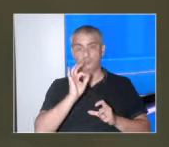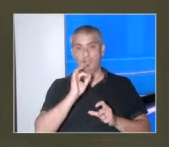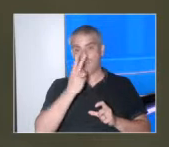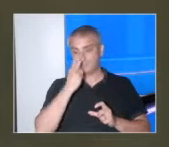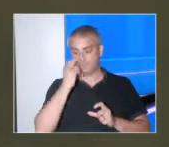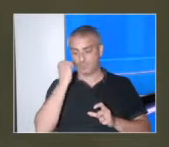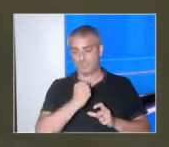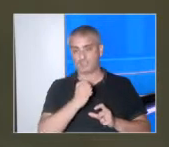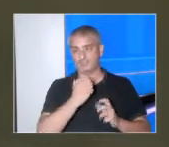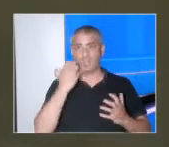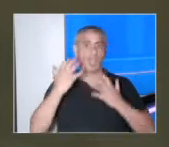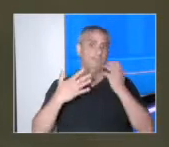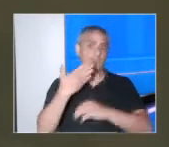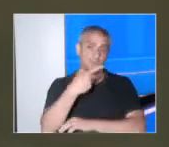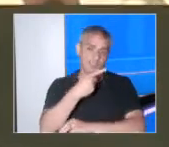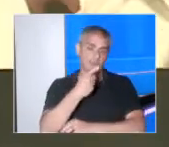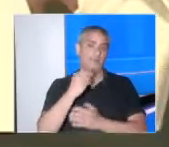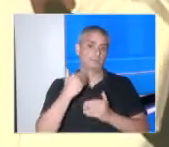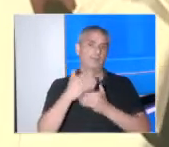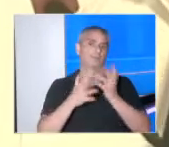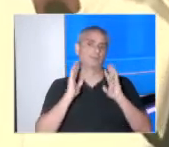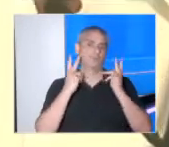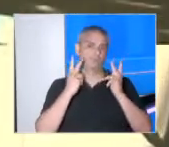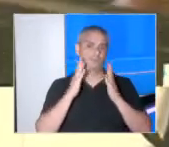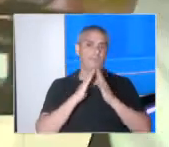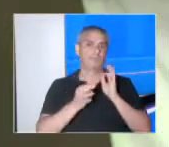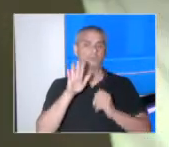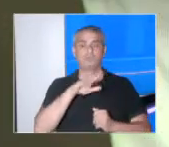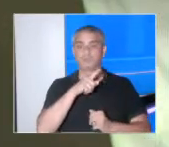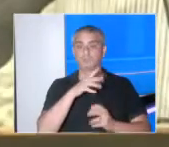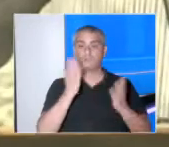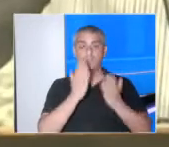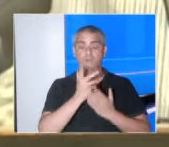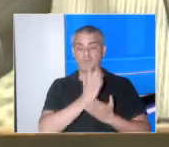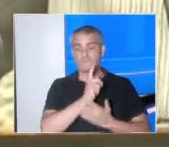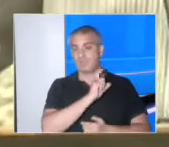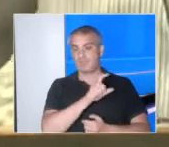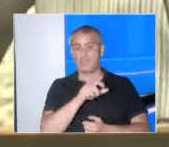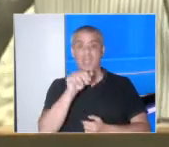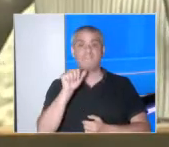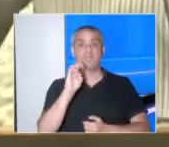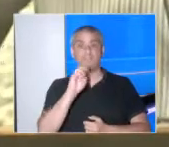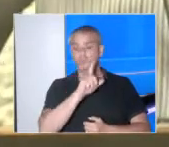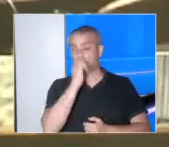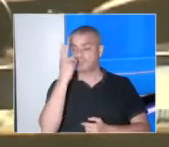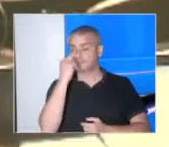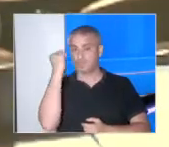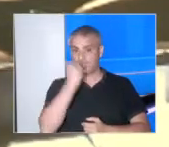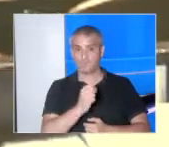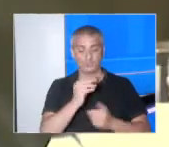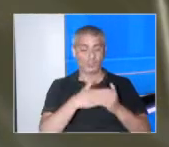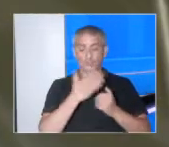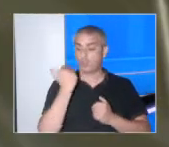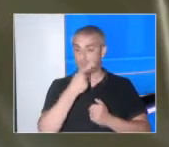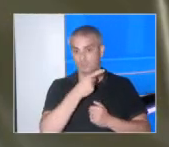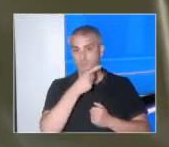הניסיון רצח שהסיר את המדינה, רושמת היום התקדמות משמעותית. בית המשפט המחוזי בבאר שבע הרשיע את אביעד משה בניסיון רצח של אשתו